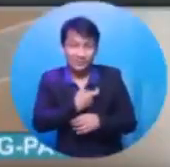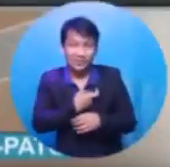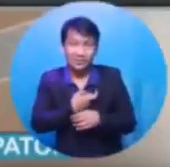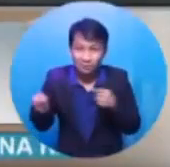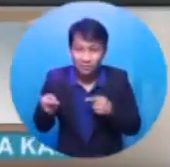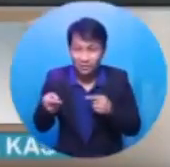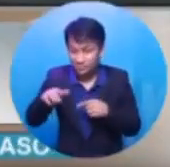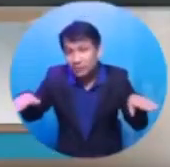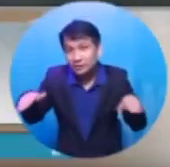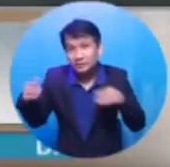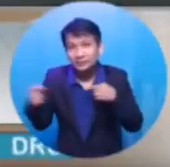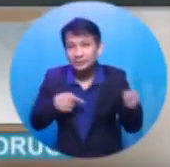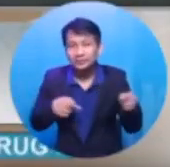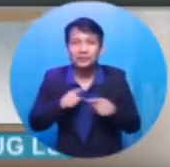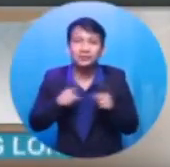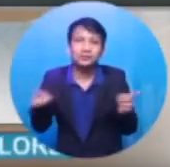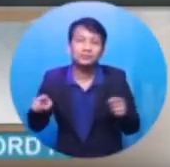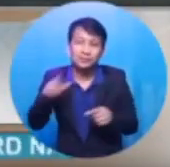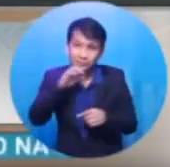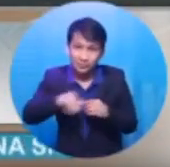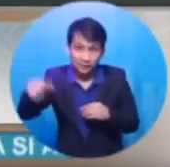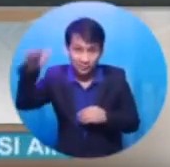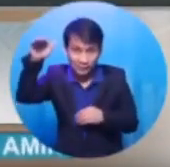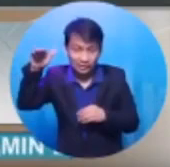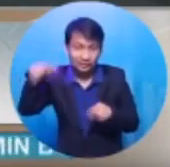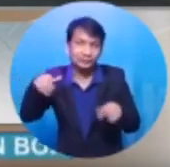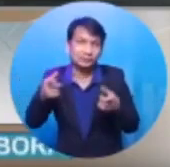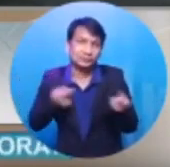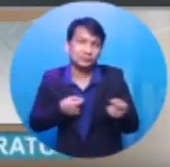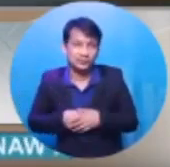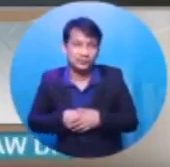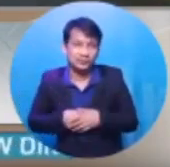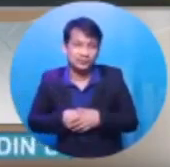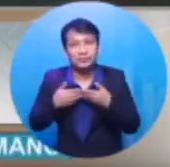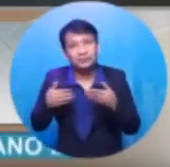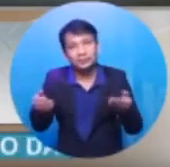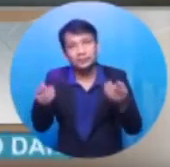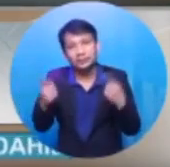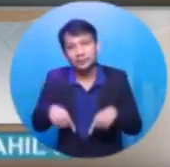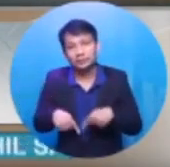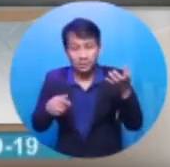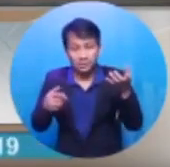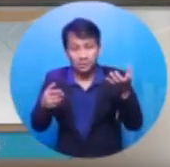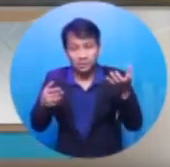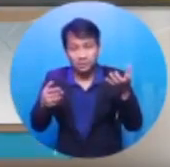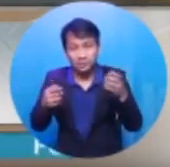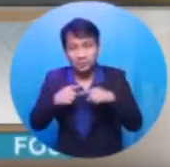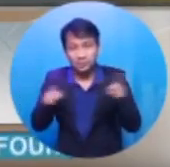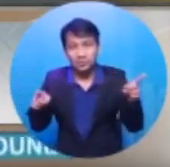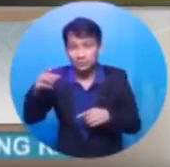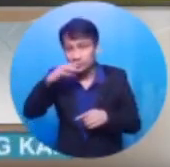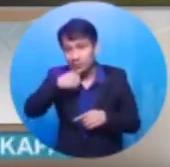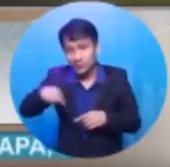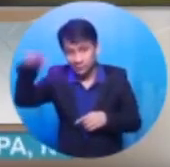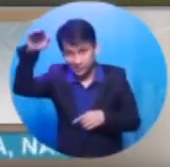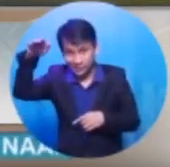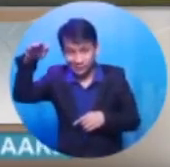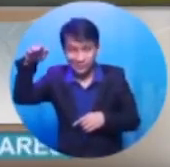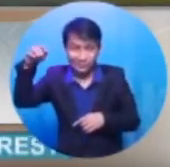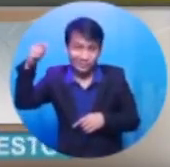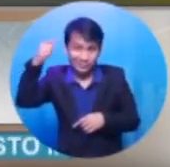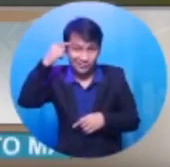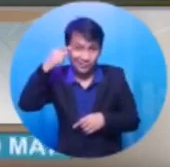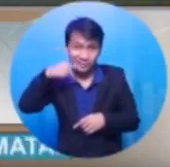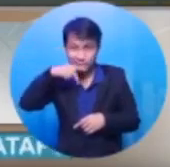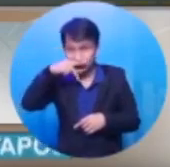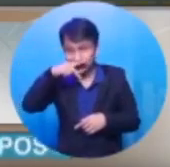Away bata na pinatulan ng mga matatanda. Ayan, tuloy yung mga matatanda naging isip bata.